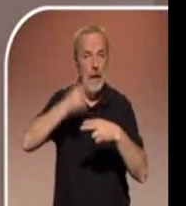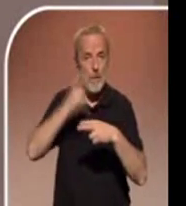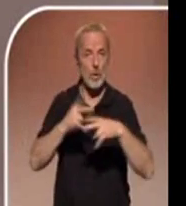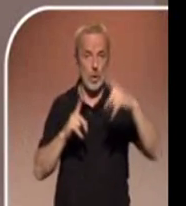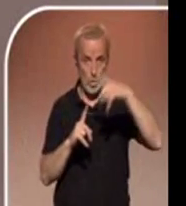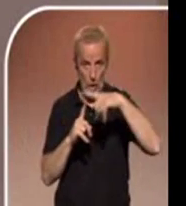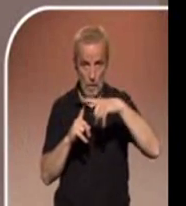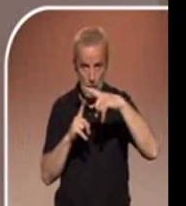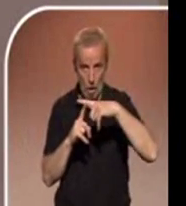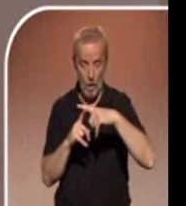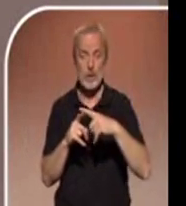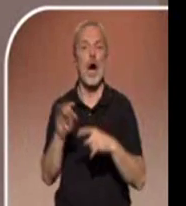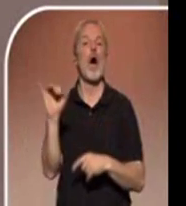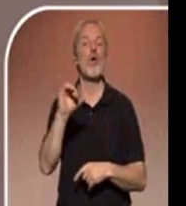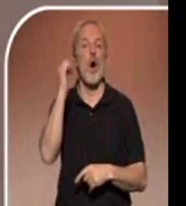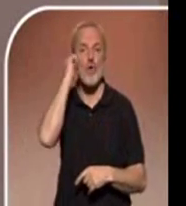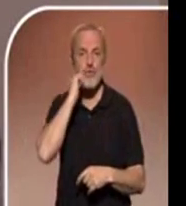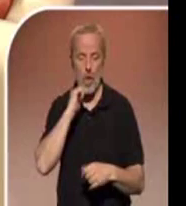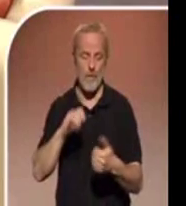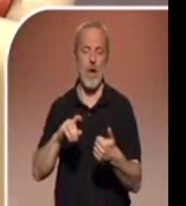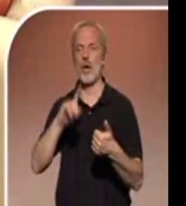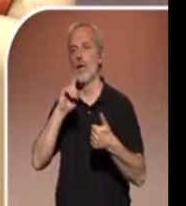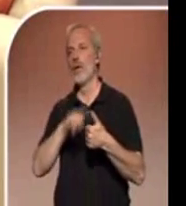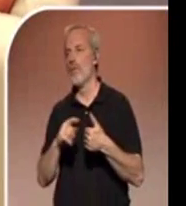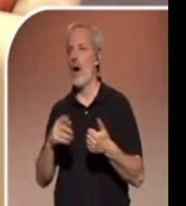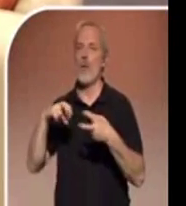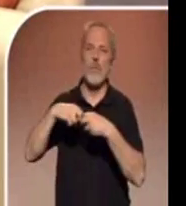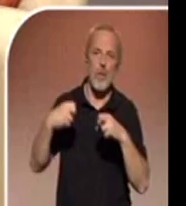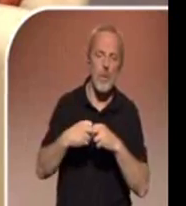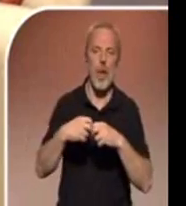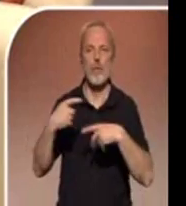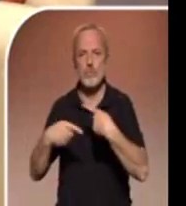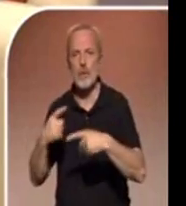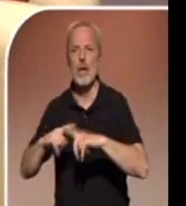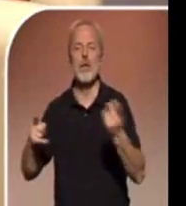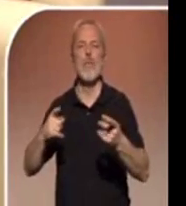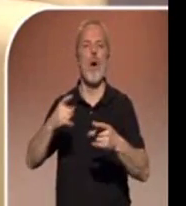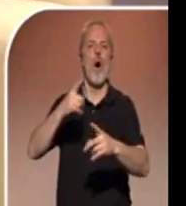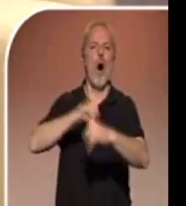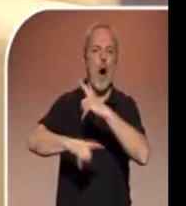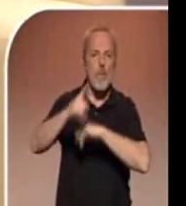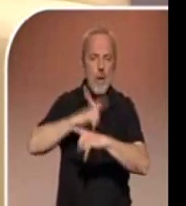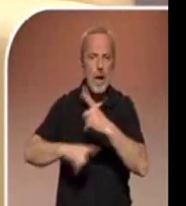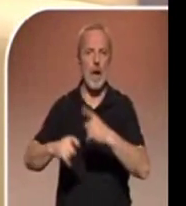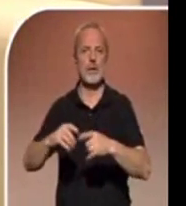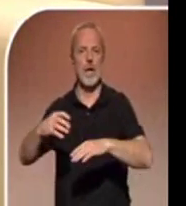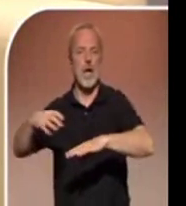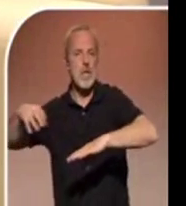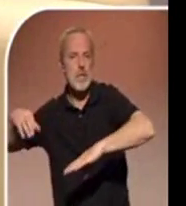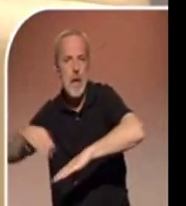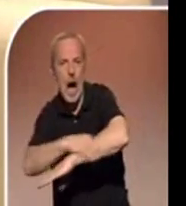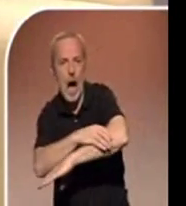se přidá další rizikový faktor, jako je operace, přiložení sádry, dlahy, no a nebo také nasazení